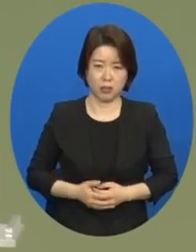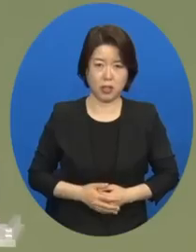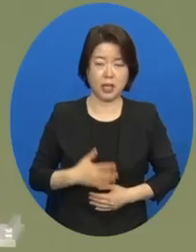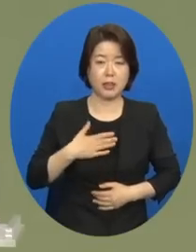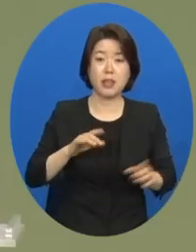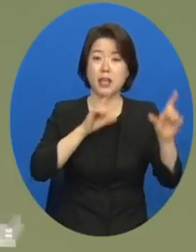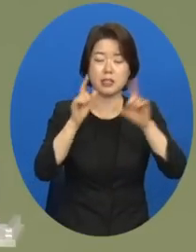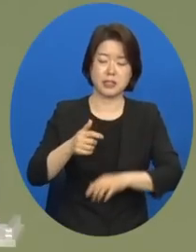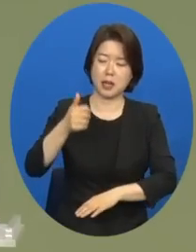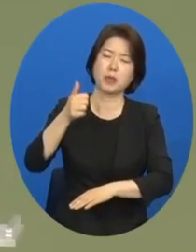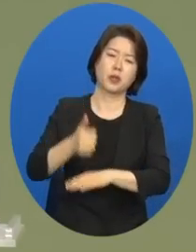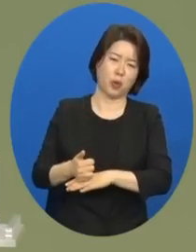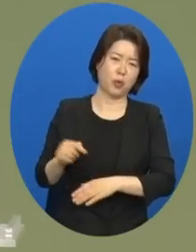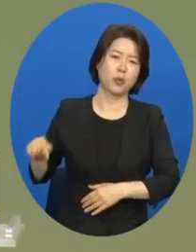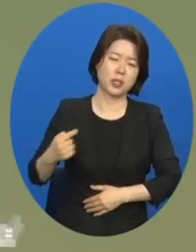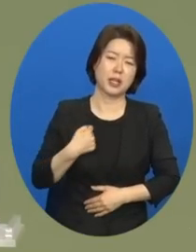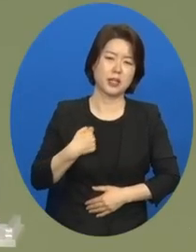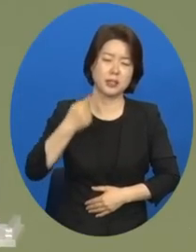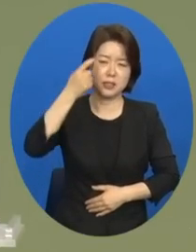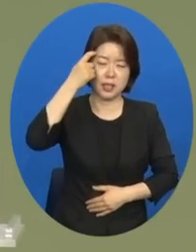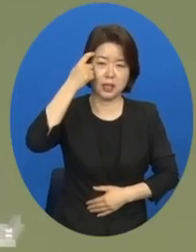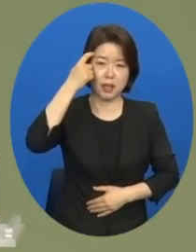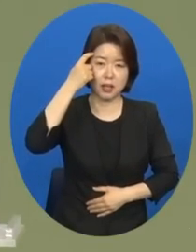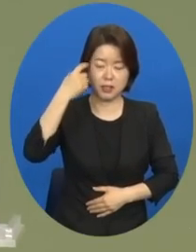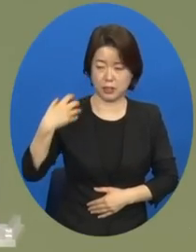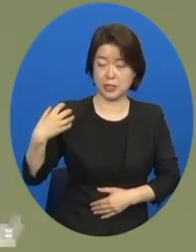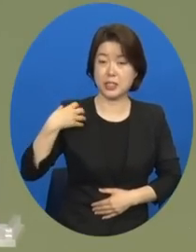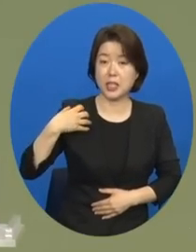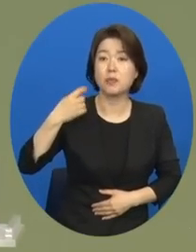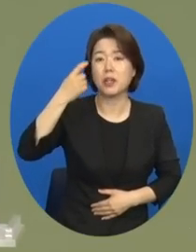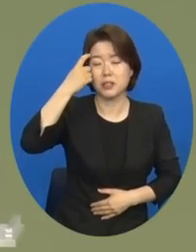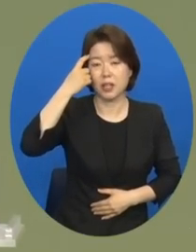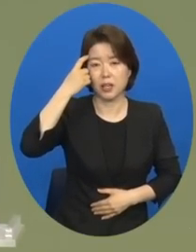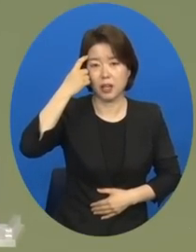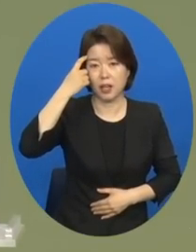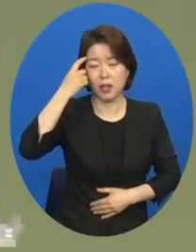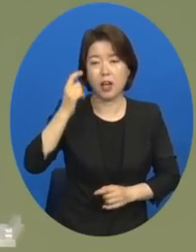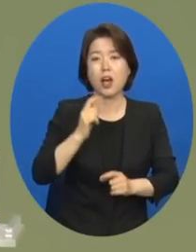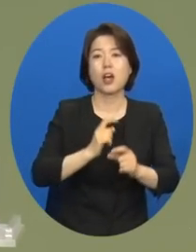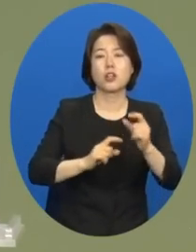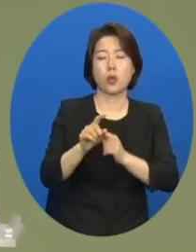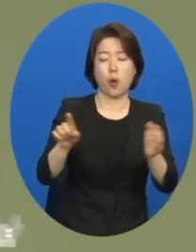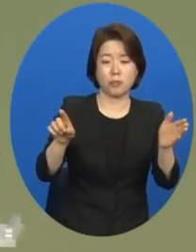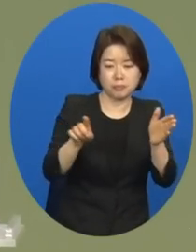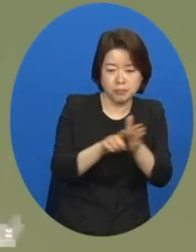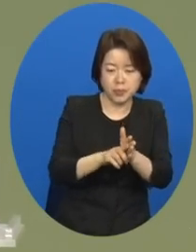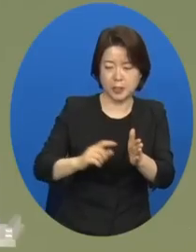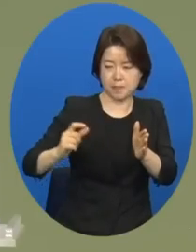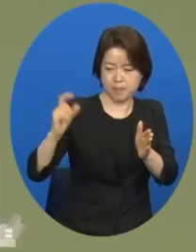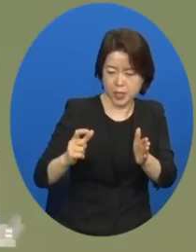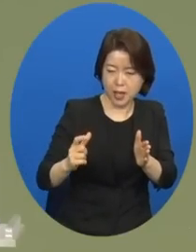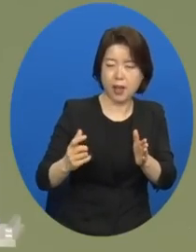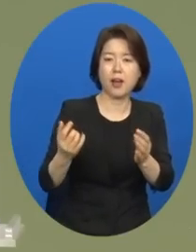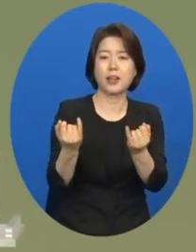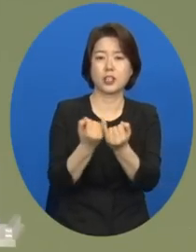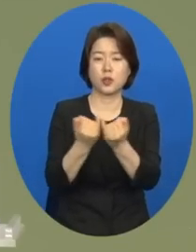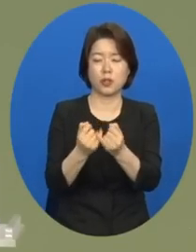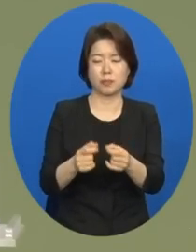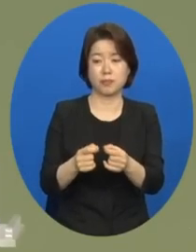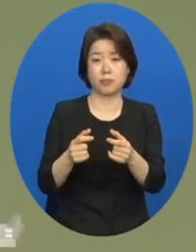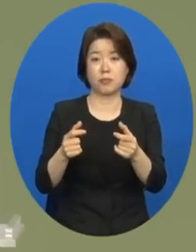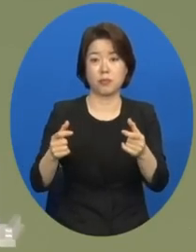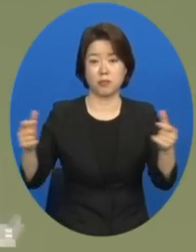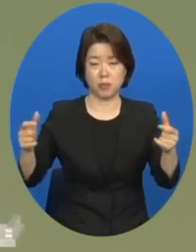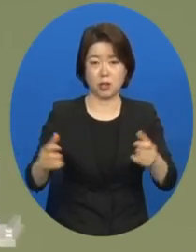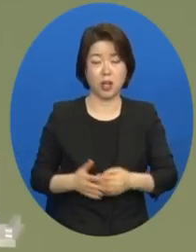결론이라고 생각하며 점점 믿음의 여인이 되어 갔습니다 저는 4대째